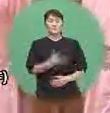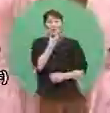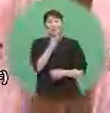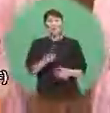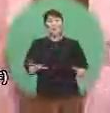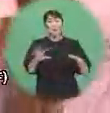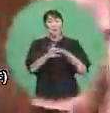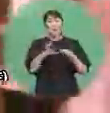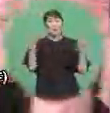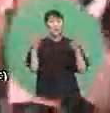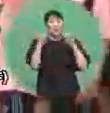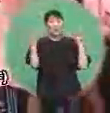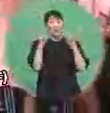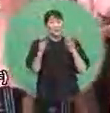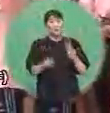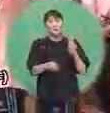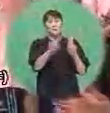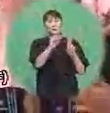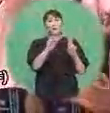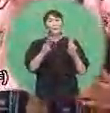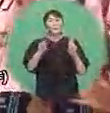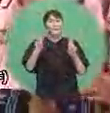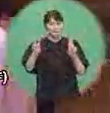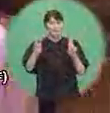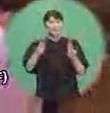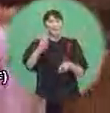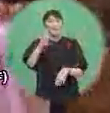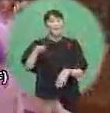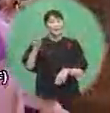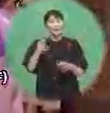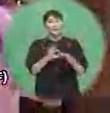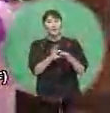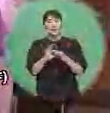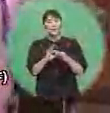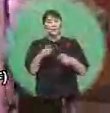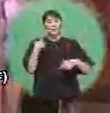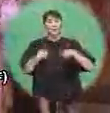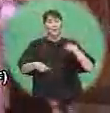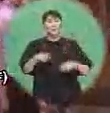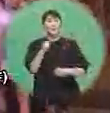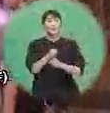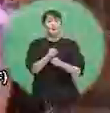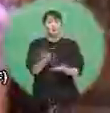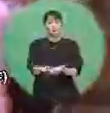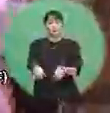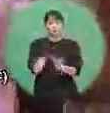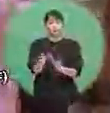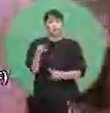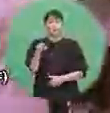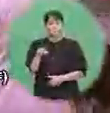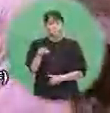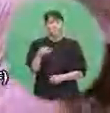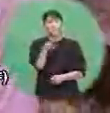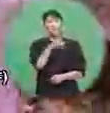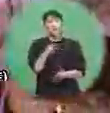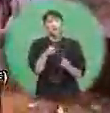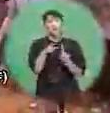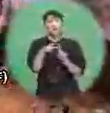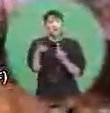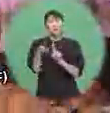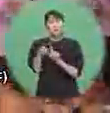福バトンフェス2023は県ゆかりの学生で作るスプレッドフロム福島通